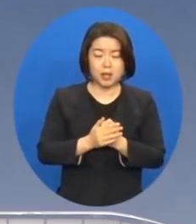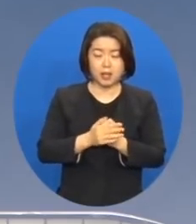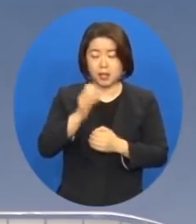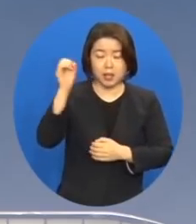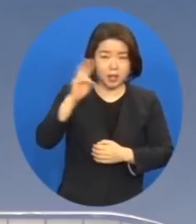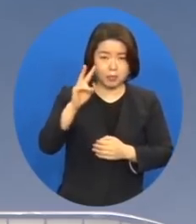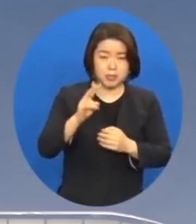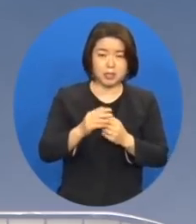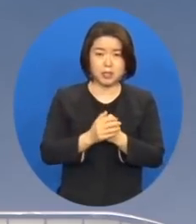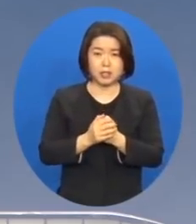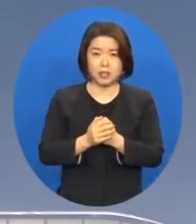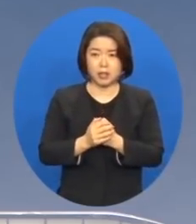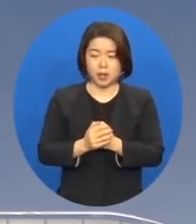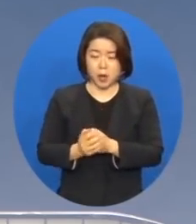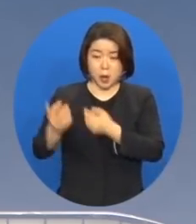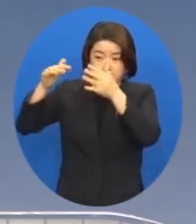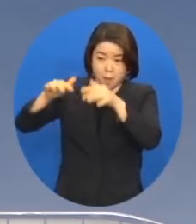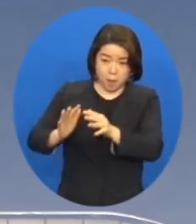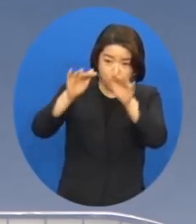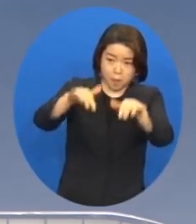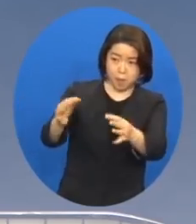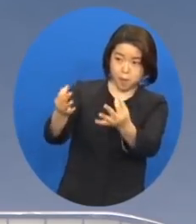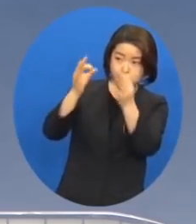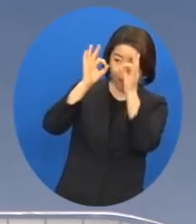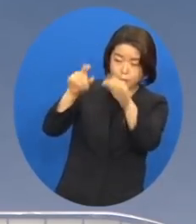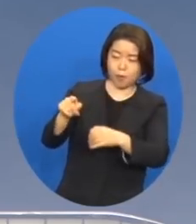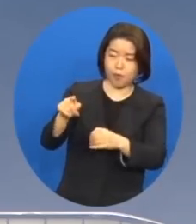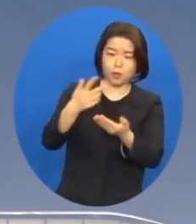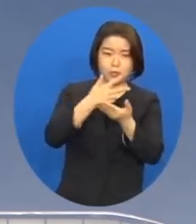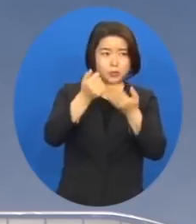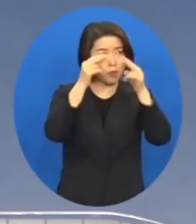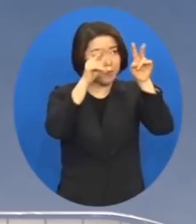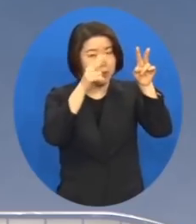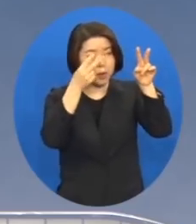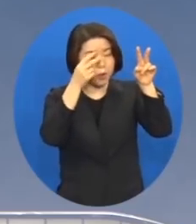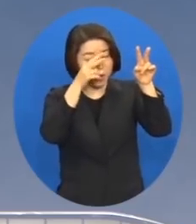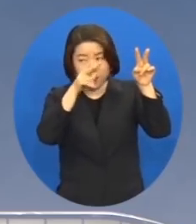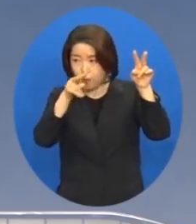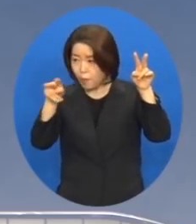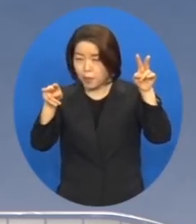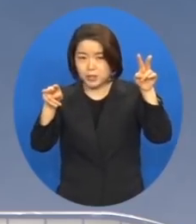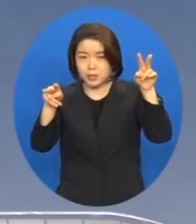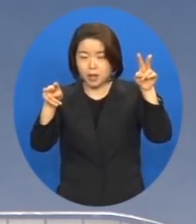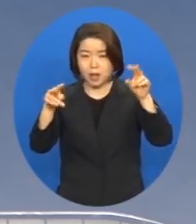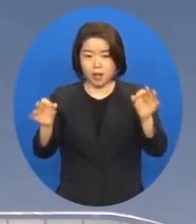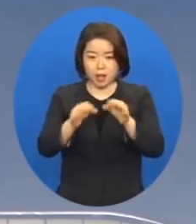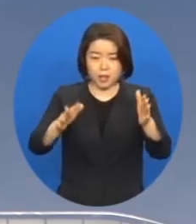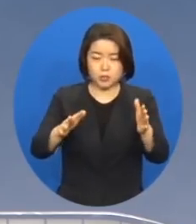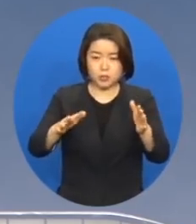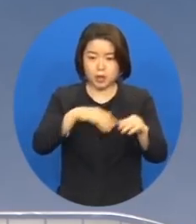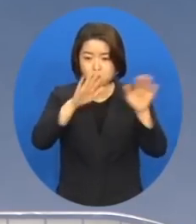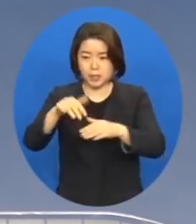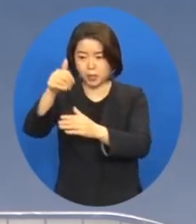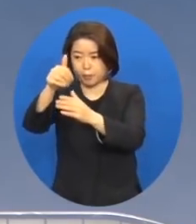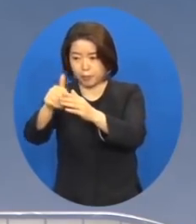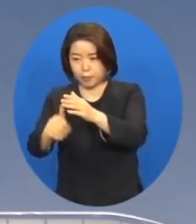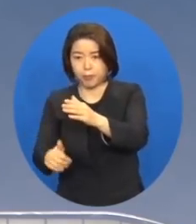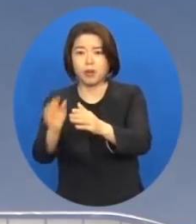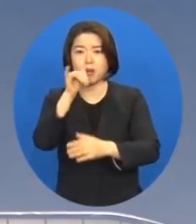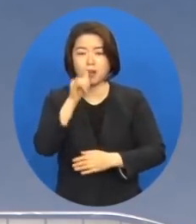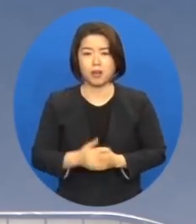갑자기 닥쳐오는 파도를 보고 주님을 바라보는 눈을 놓치니까 한순간에 바닷속에 빠져 들어가